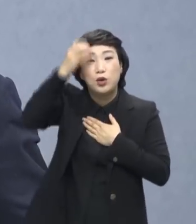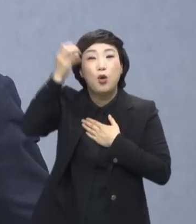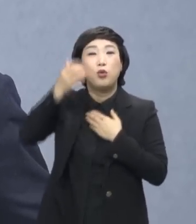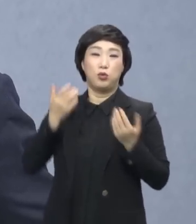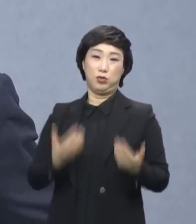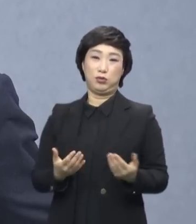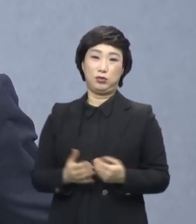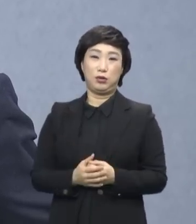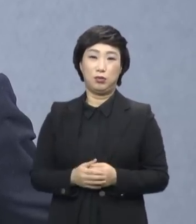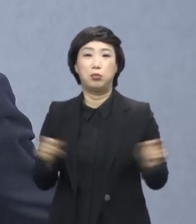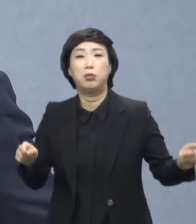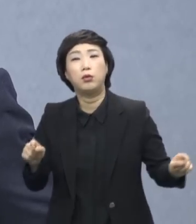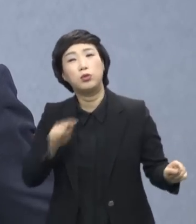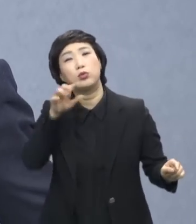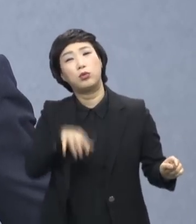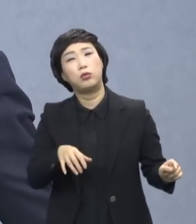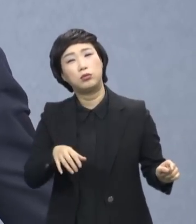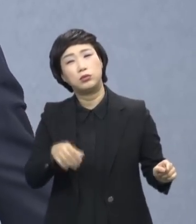어떻게 되겠나 판단 한번 해보.